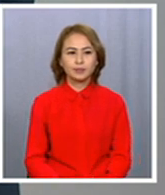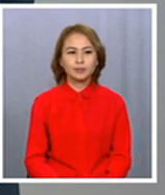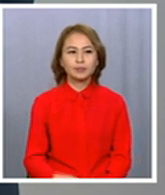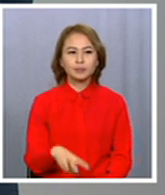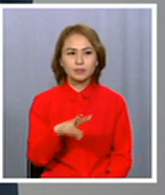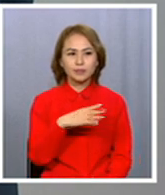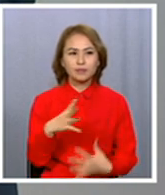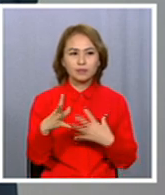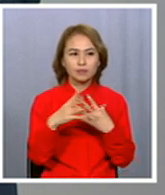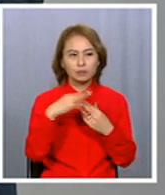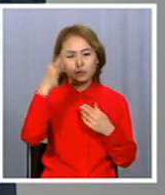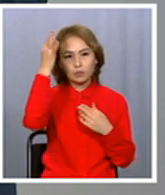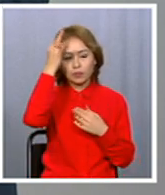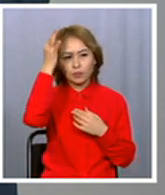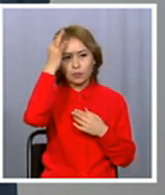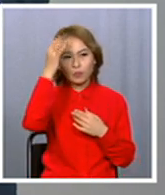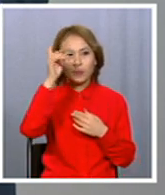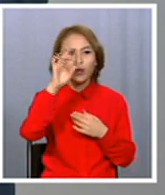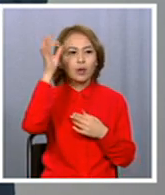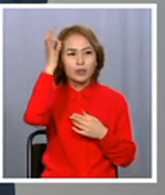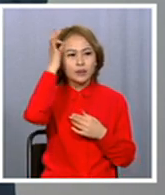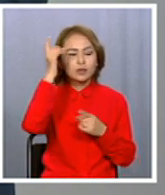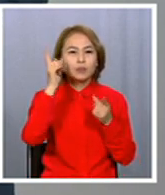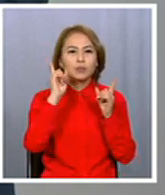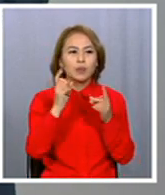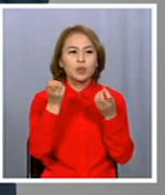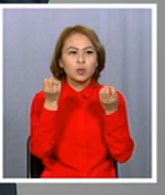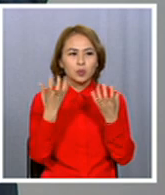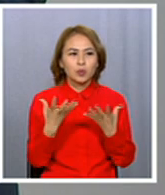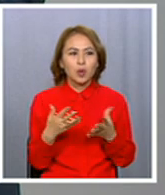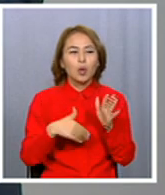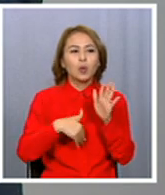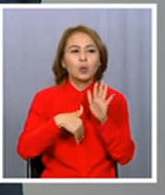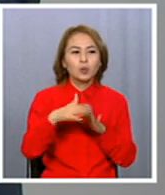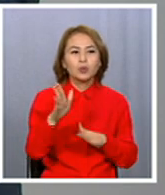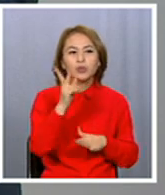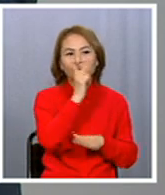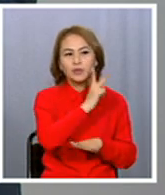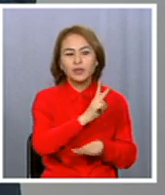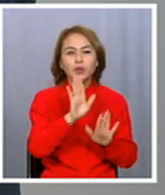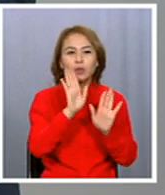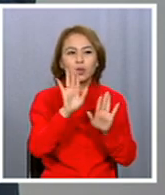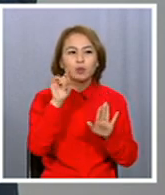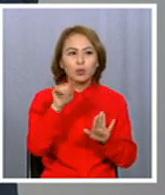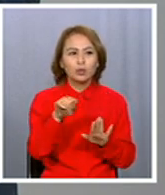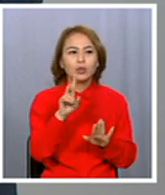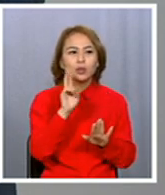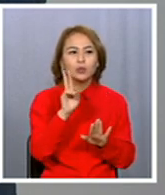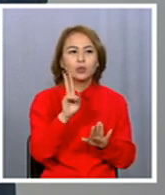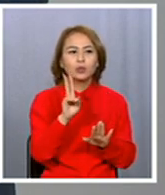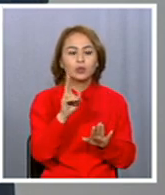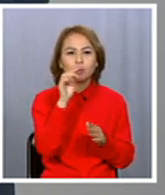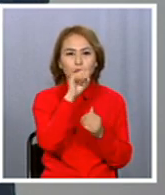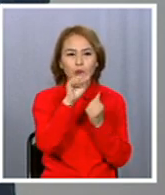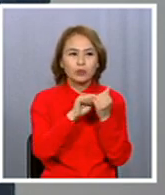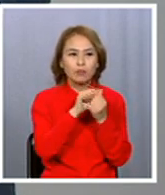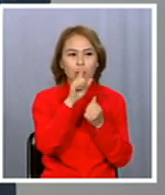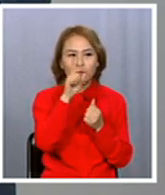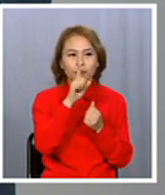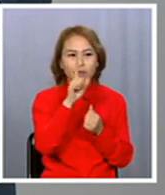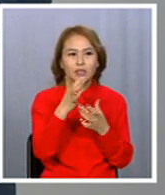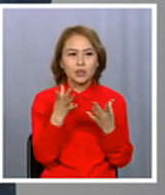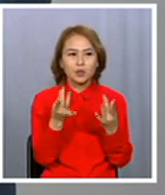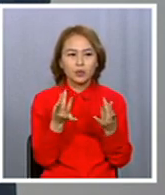вами помним. Помни истину простую. Лучше видит только тот, кто жует